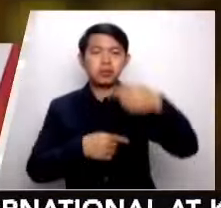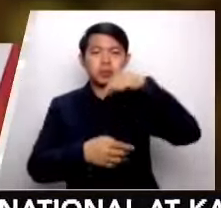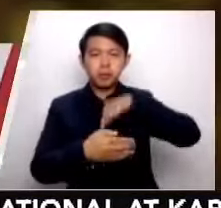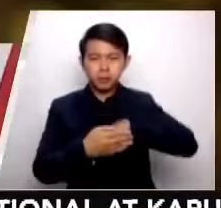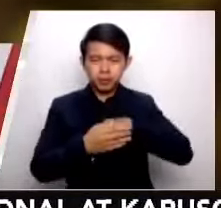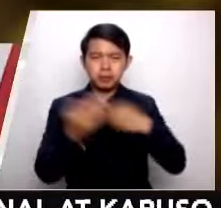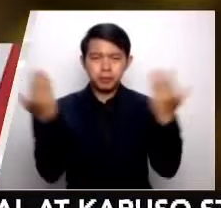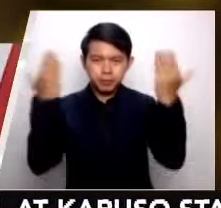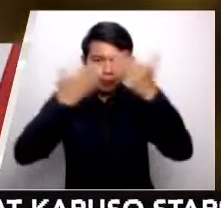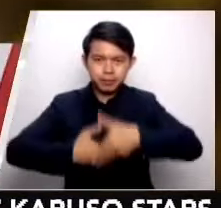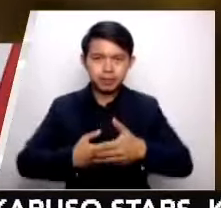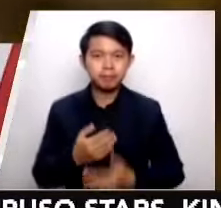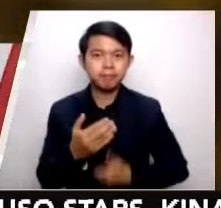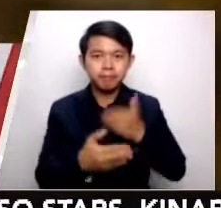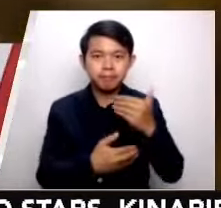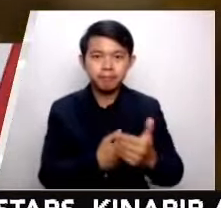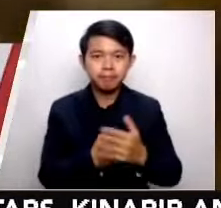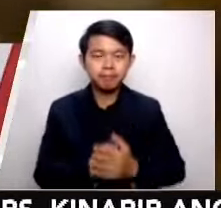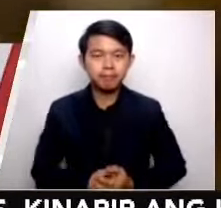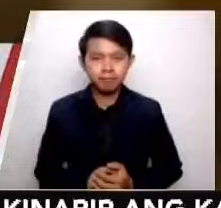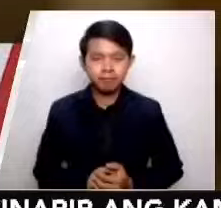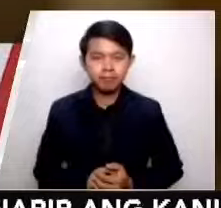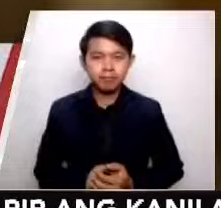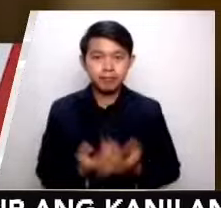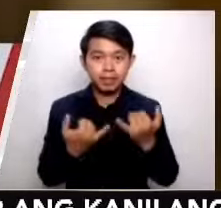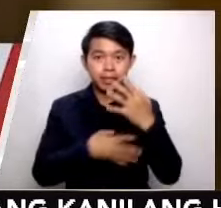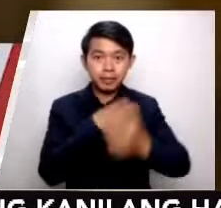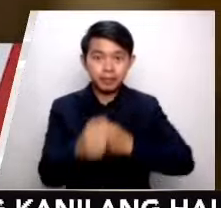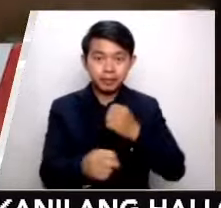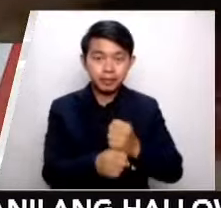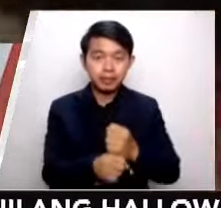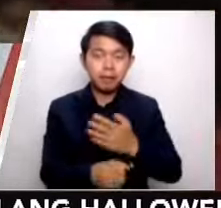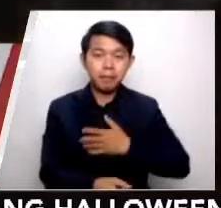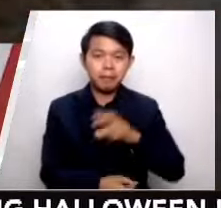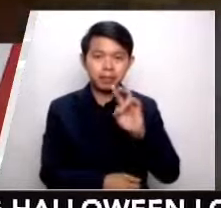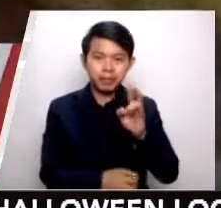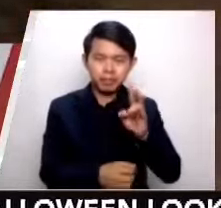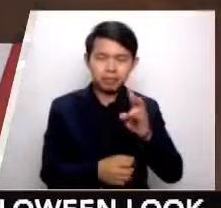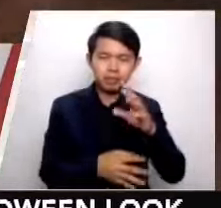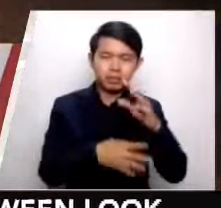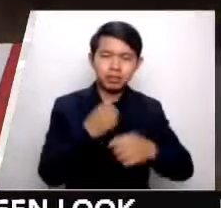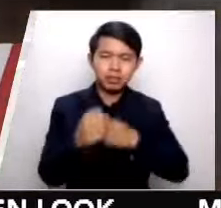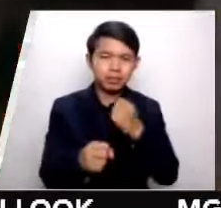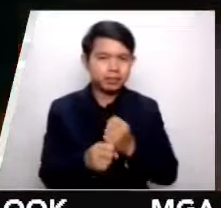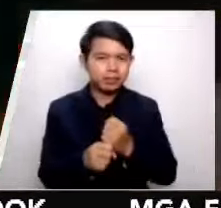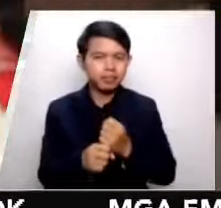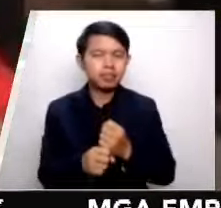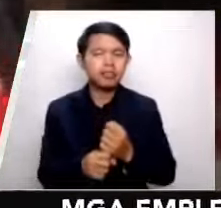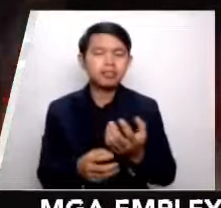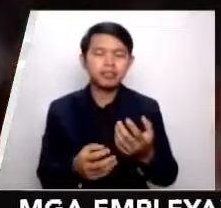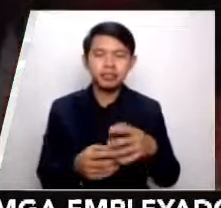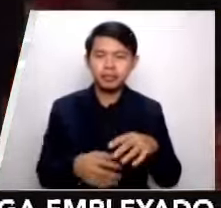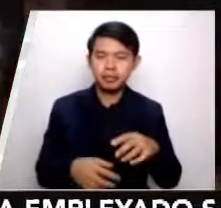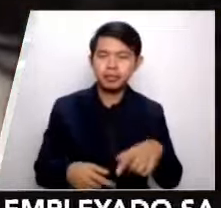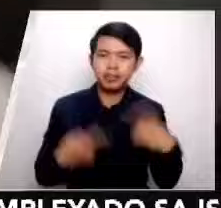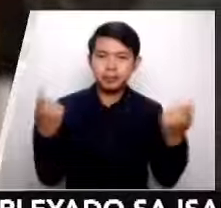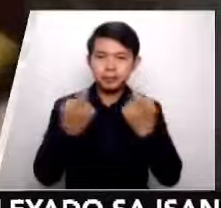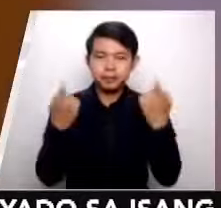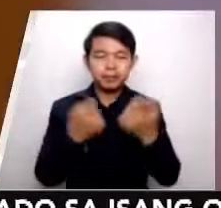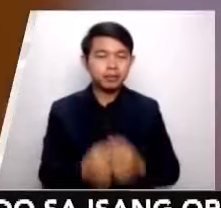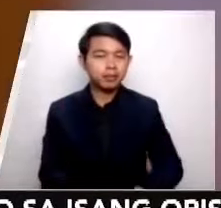Opulence Ball is back this year na may 70s-inspired theme. Todo cheer ang fans kay Sasa